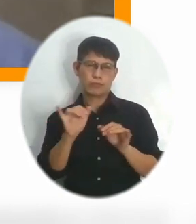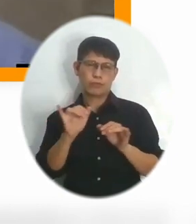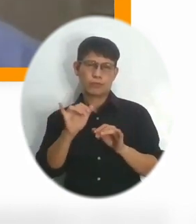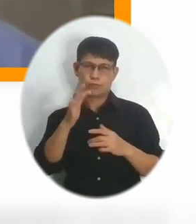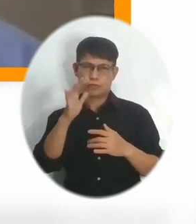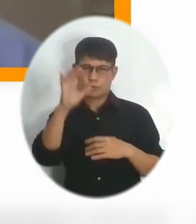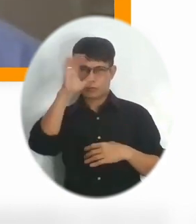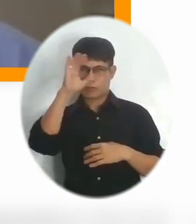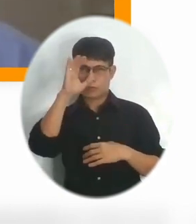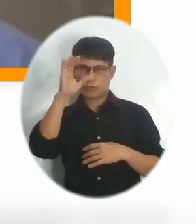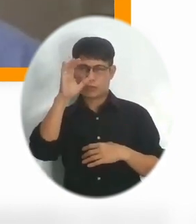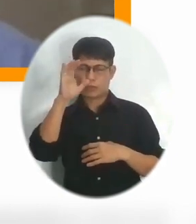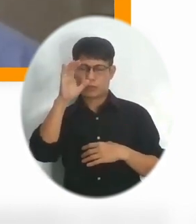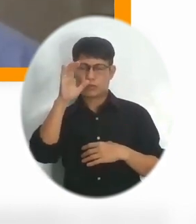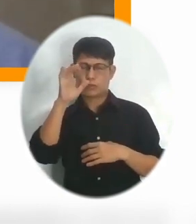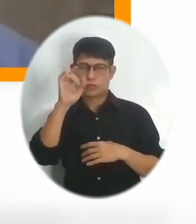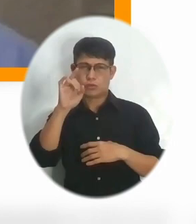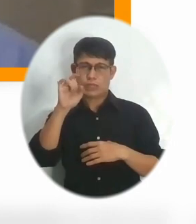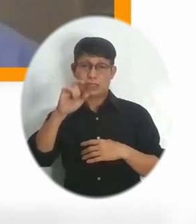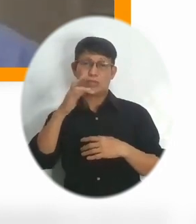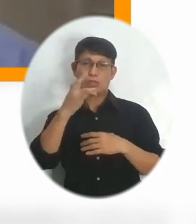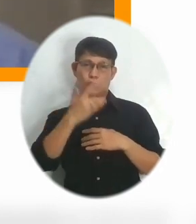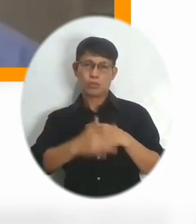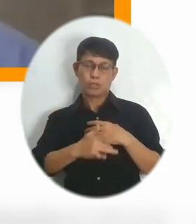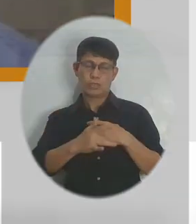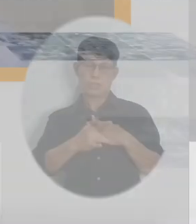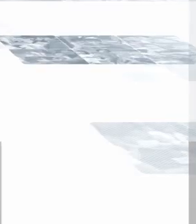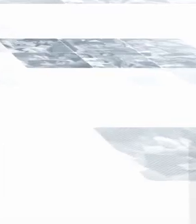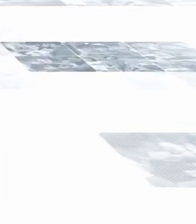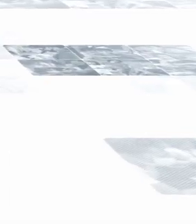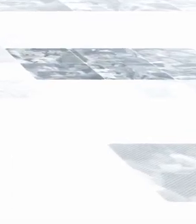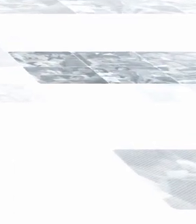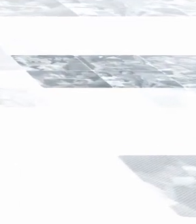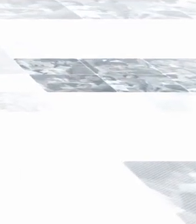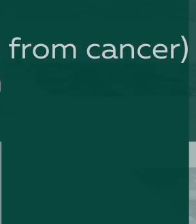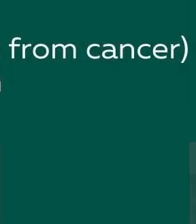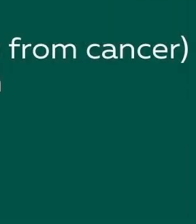cancer, basta maaga natututup, magaling.